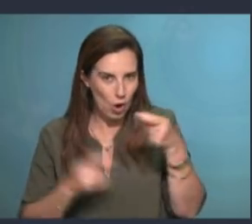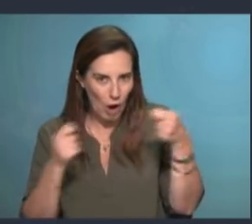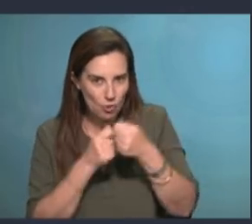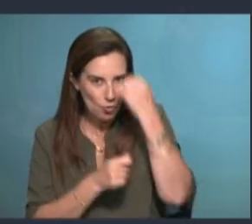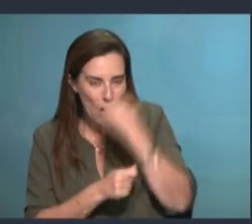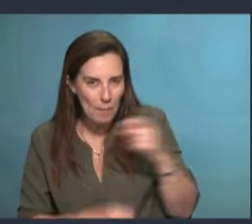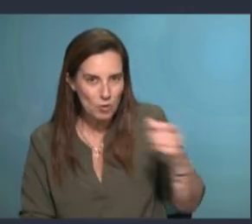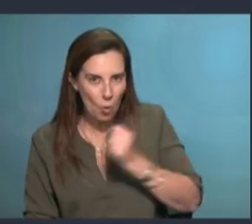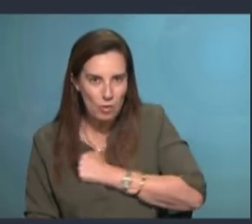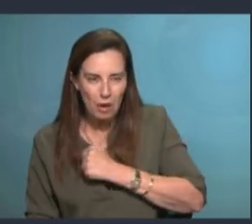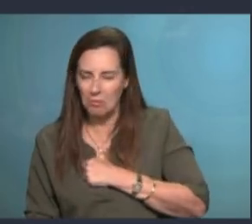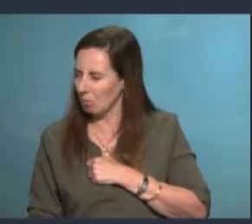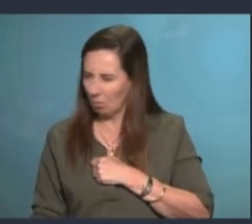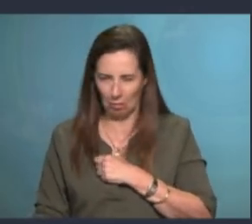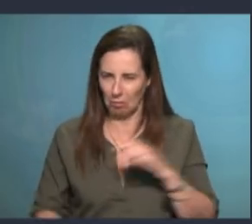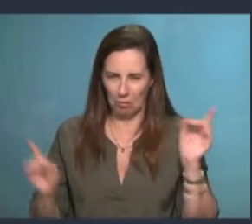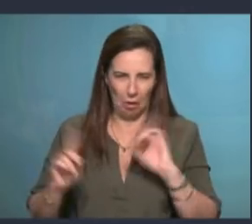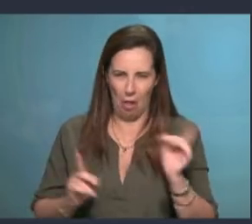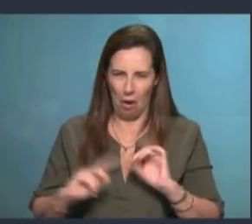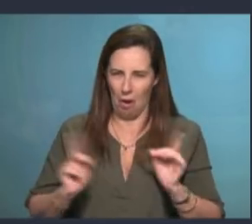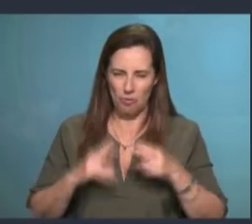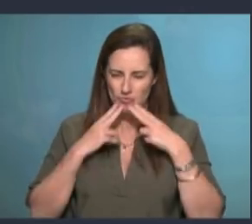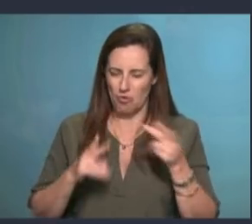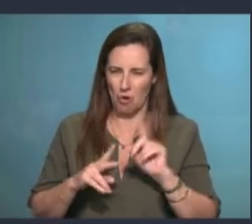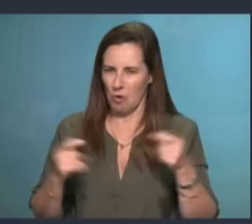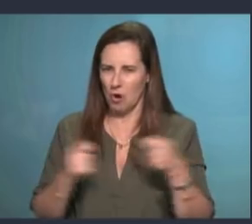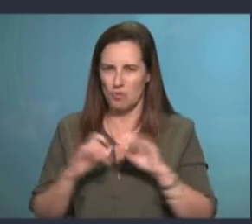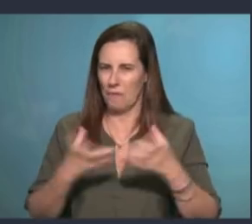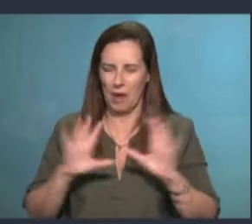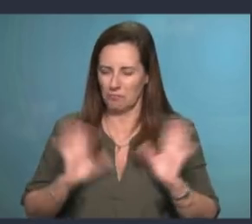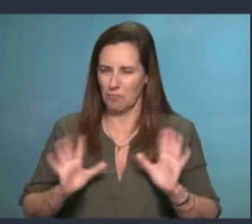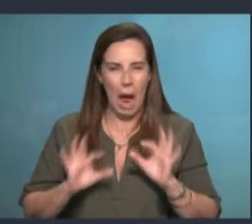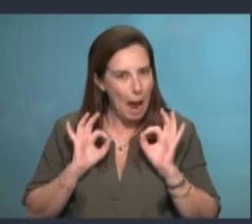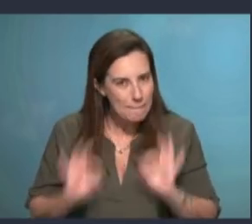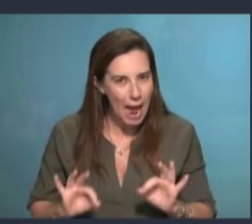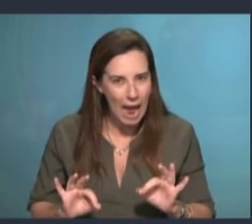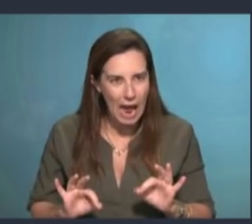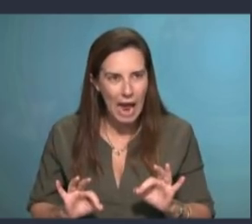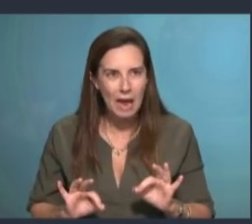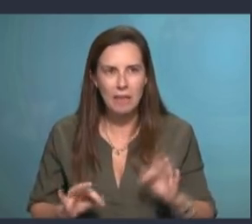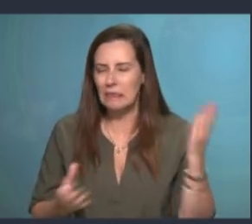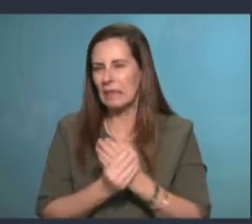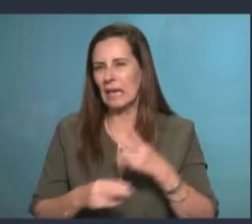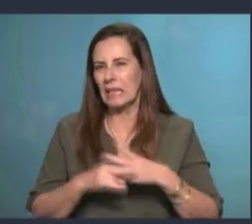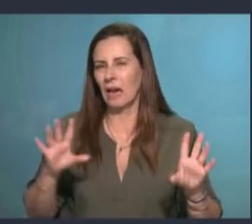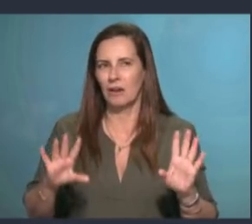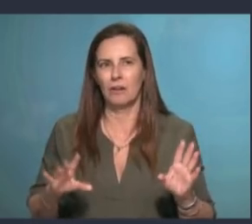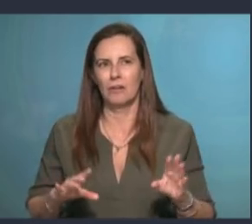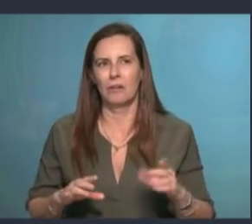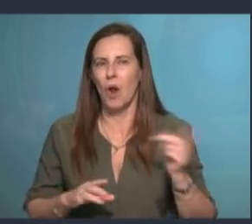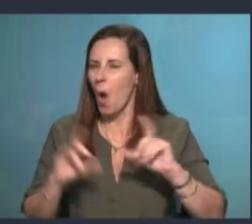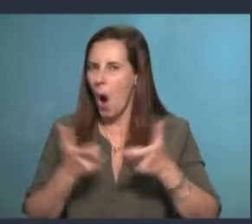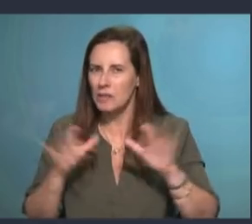דתי? לא, לא קשור לאיזה מפלגת. אמת, התיק שלו נקי. אין, לא עצרו אותו לפני זה, לא